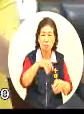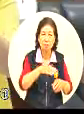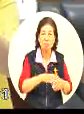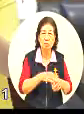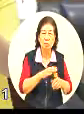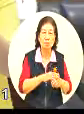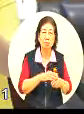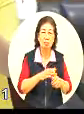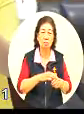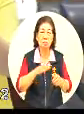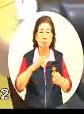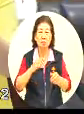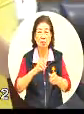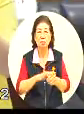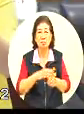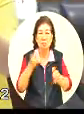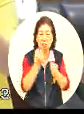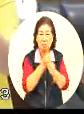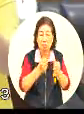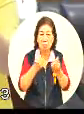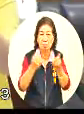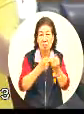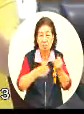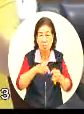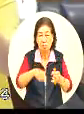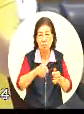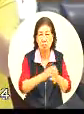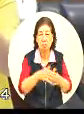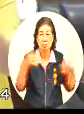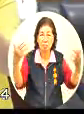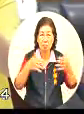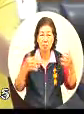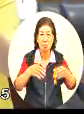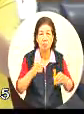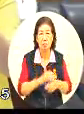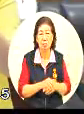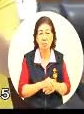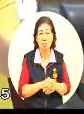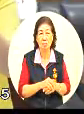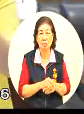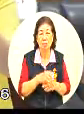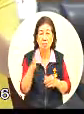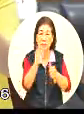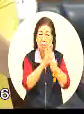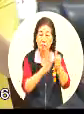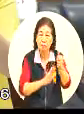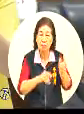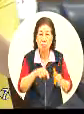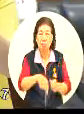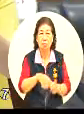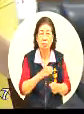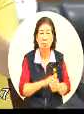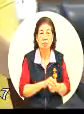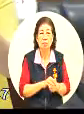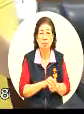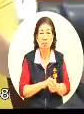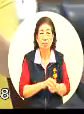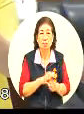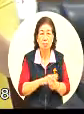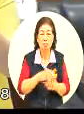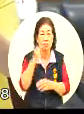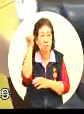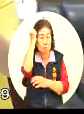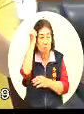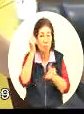们观光局相关单位一定要好正视哦啊，因为应用到他们当地的住户